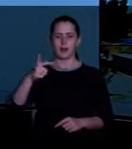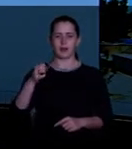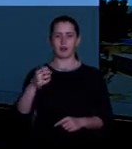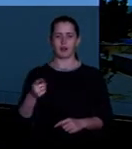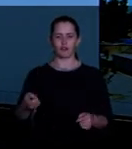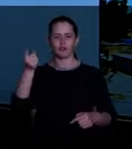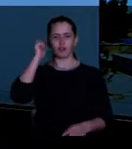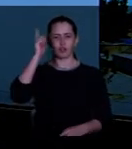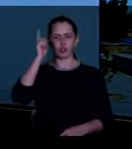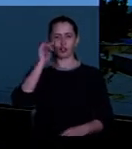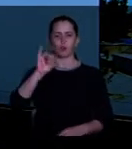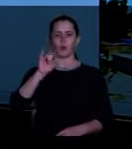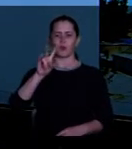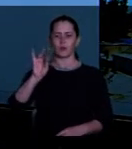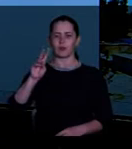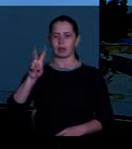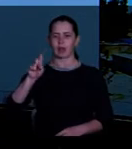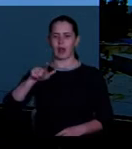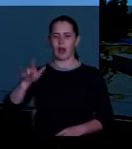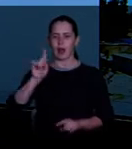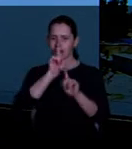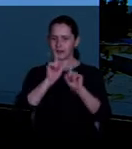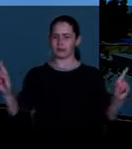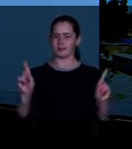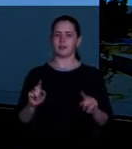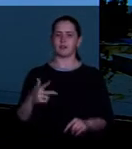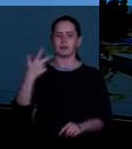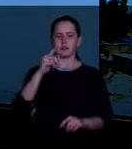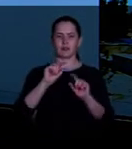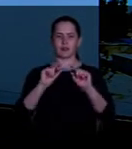Величественный, уникальный. Три глагола.